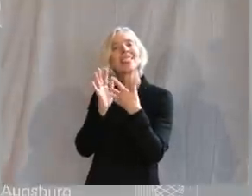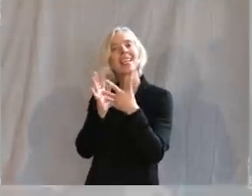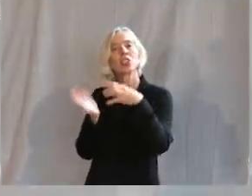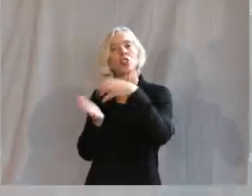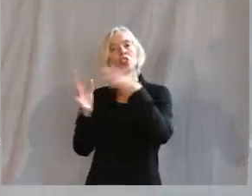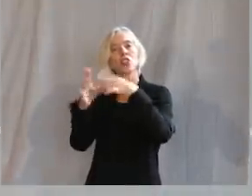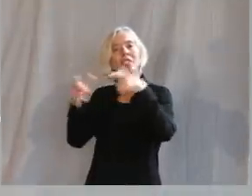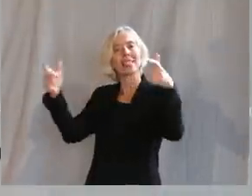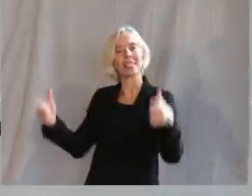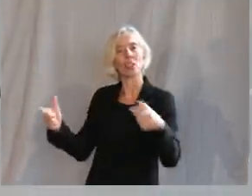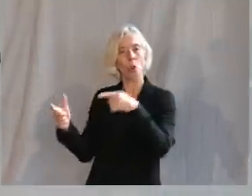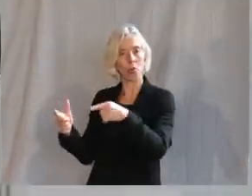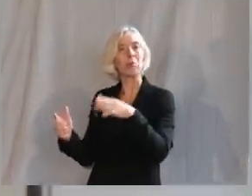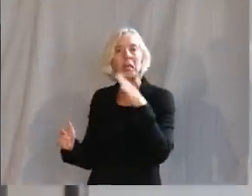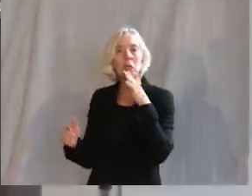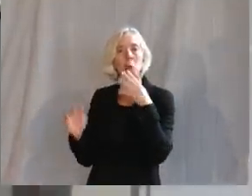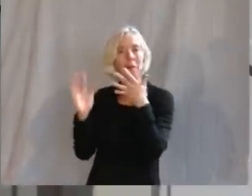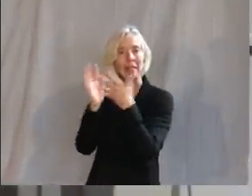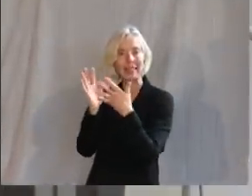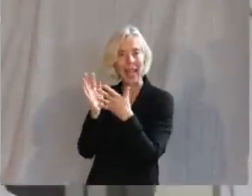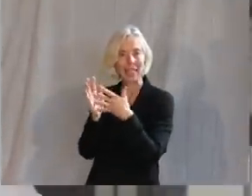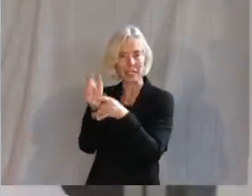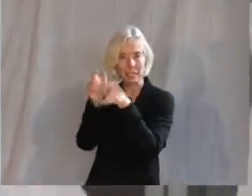sind. Herr Dr. Wiedmer, wollen Sie?